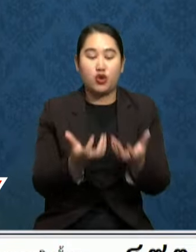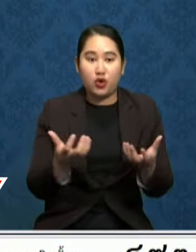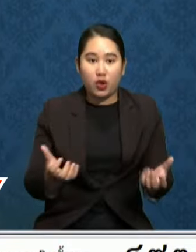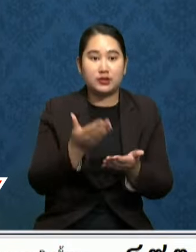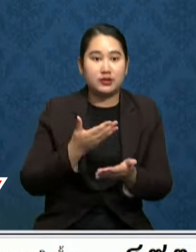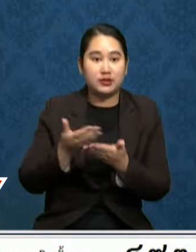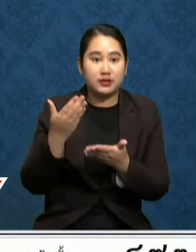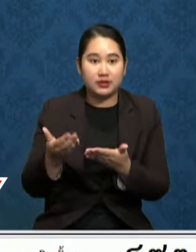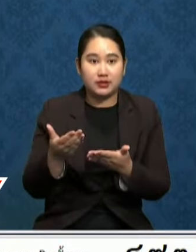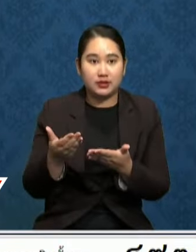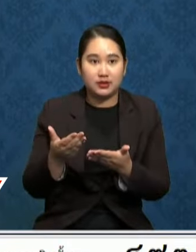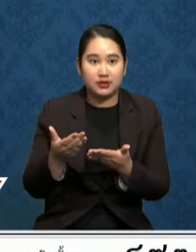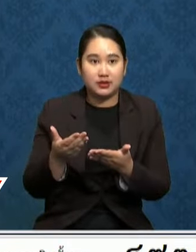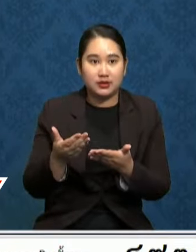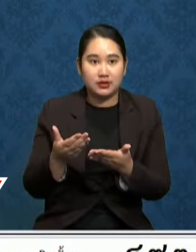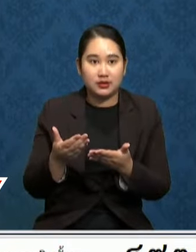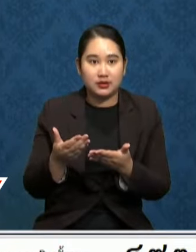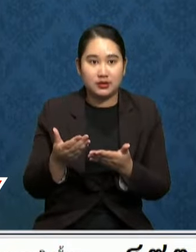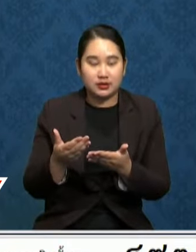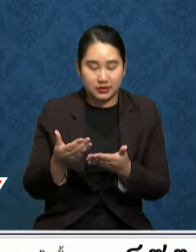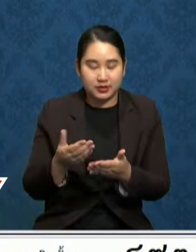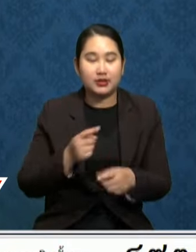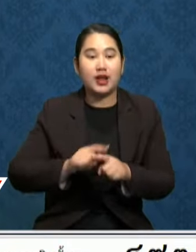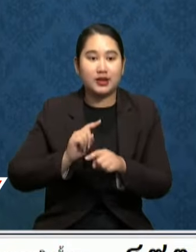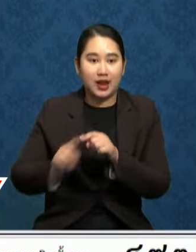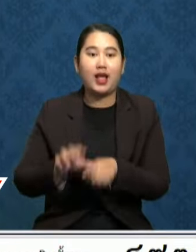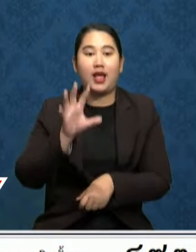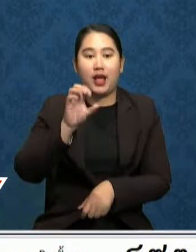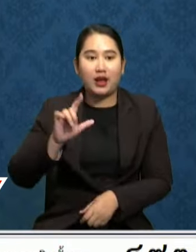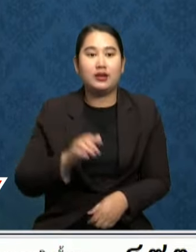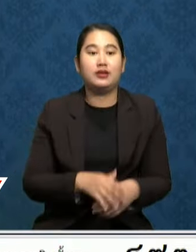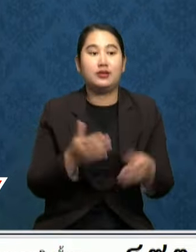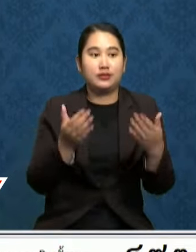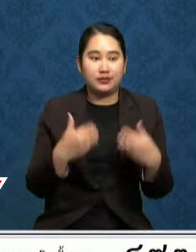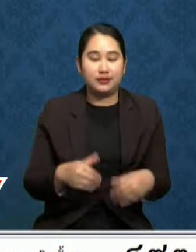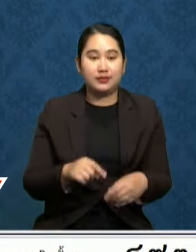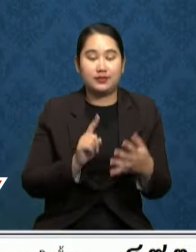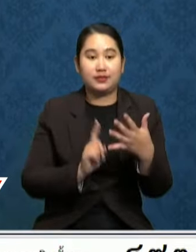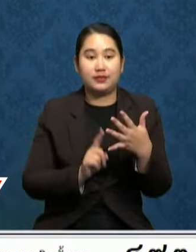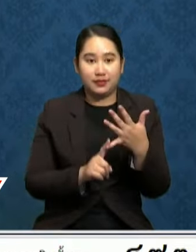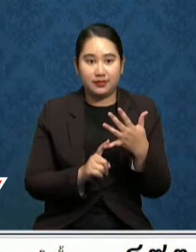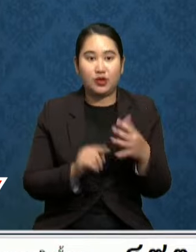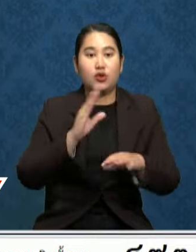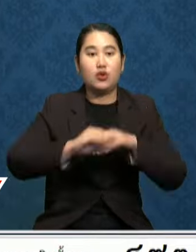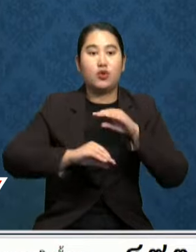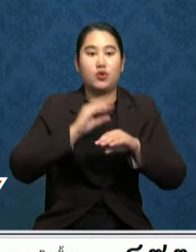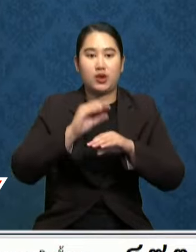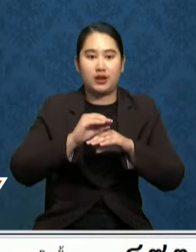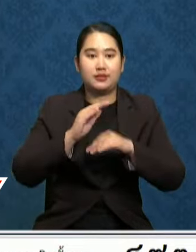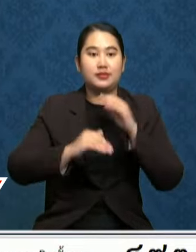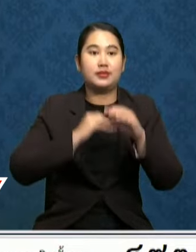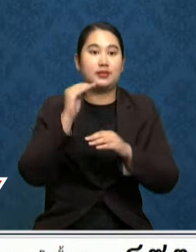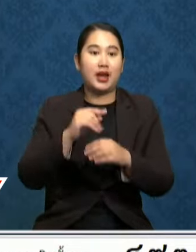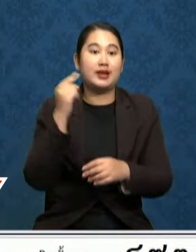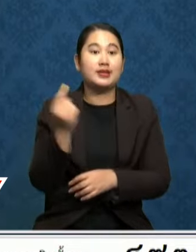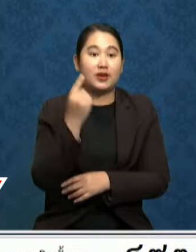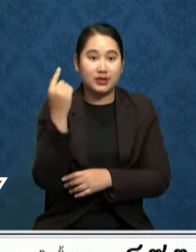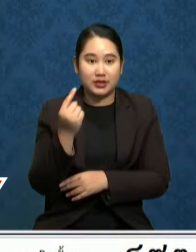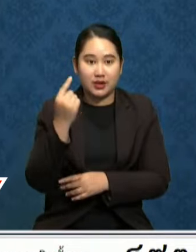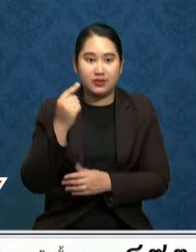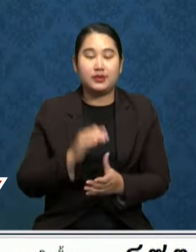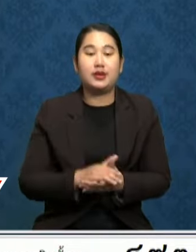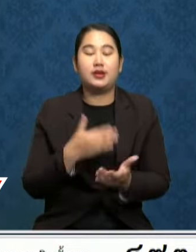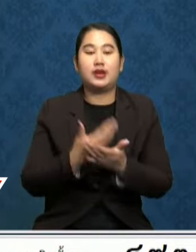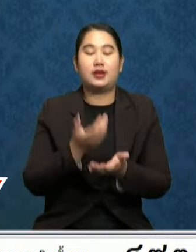มีการถายโอนจากกรรมัยอ 55 ล้าน และข้อ 5 ครั โงการการพัฒนาแ่งท่องเที่ยวครั